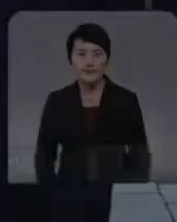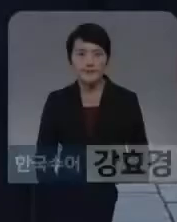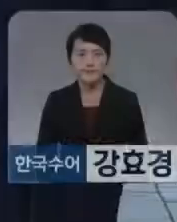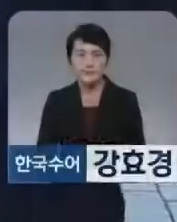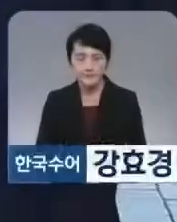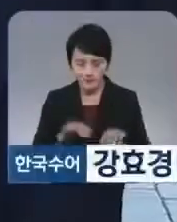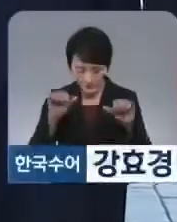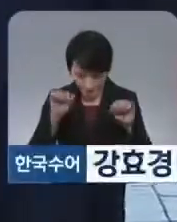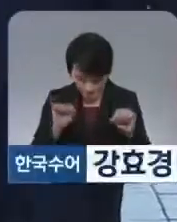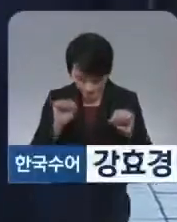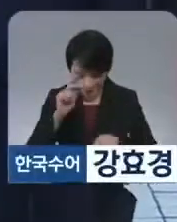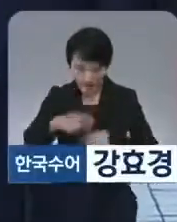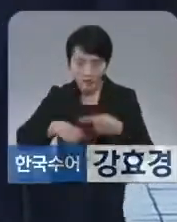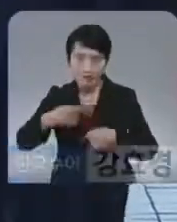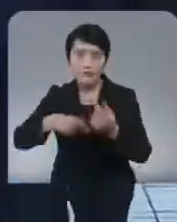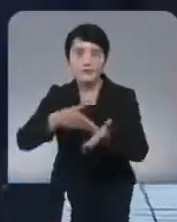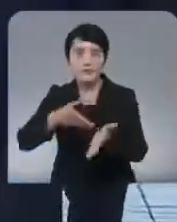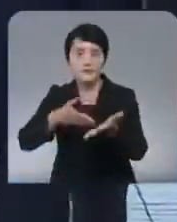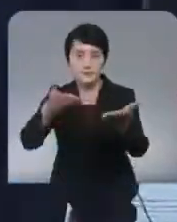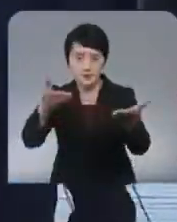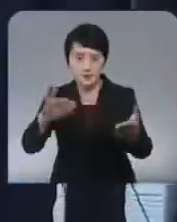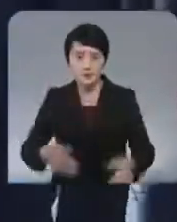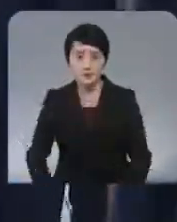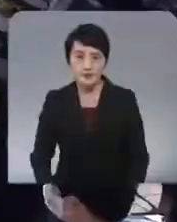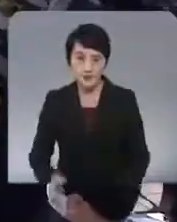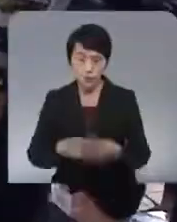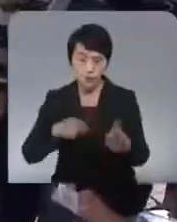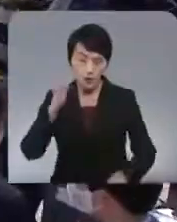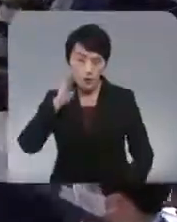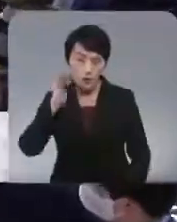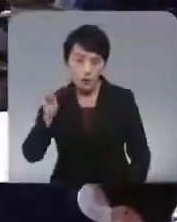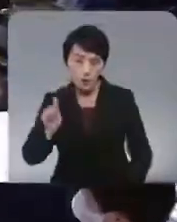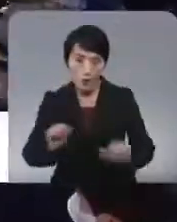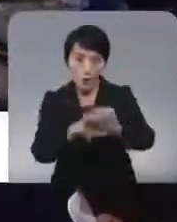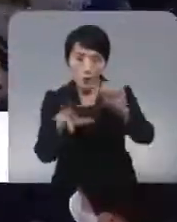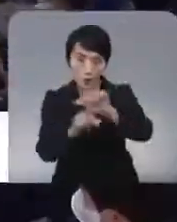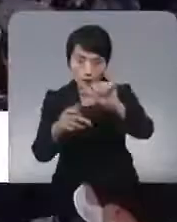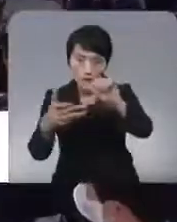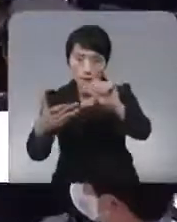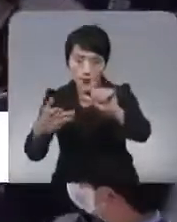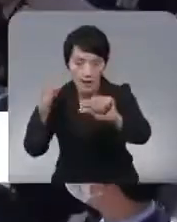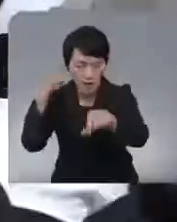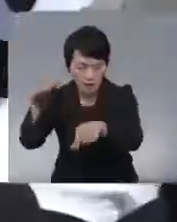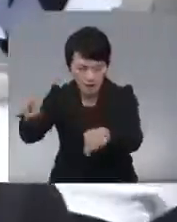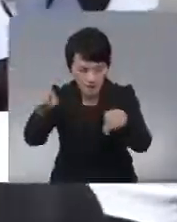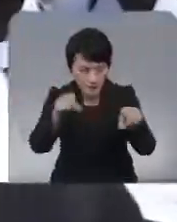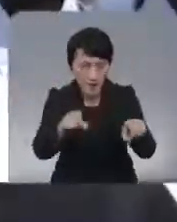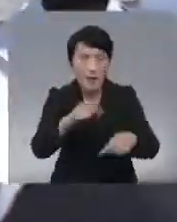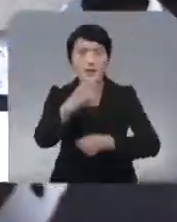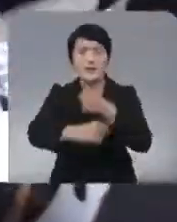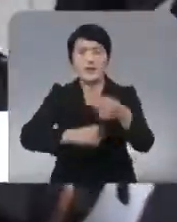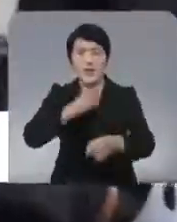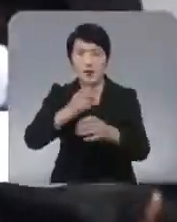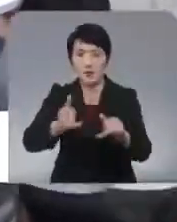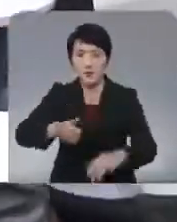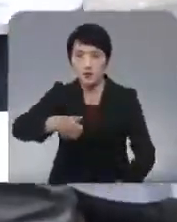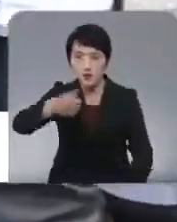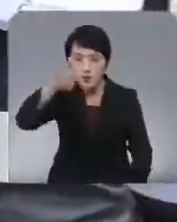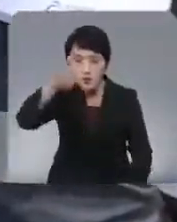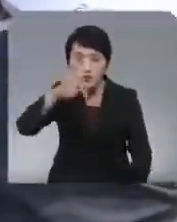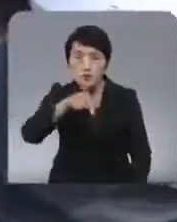Hai presiden Yunus Tokyo mengatakan bahwa semangat gerakan demokratisasi 18.mei adalah landasan persatuan nasional